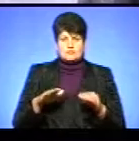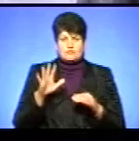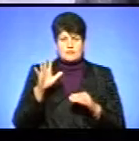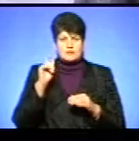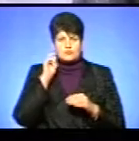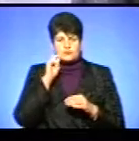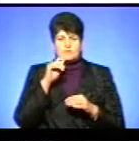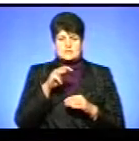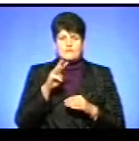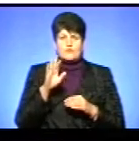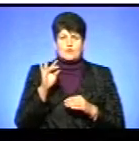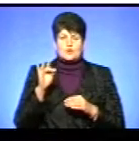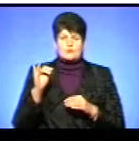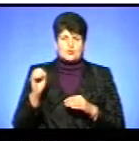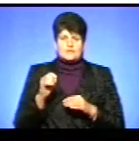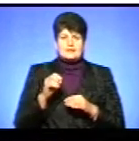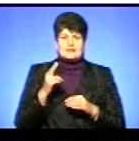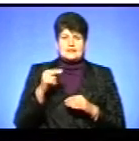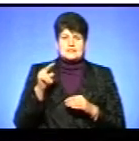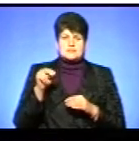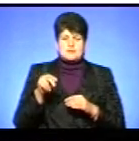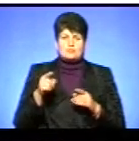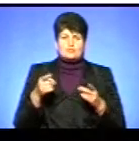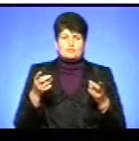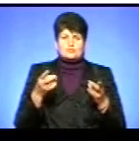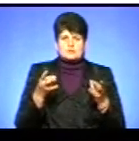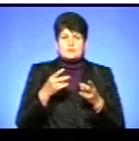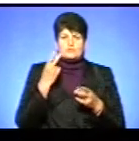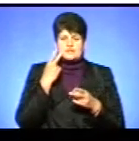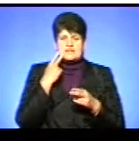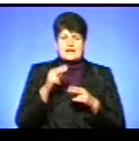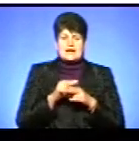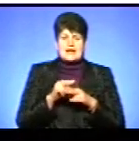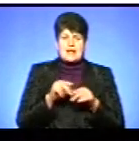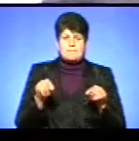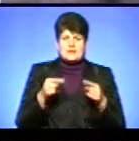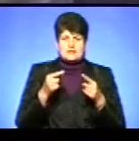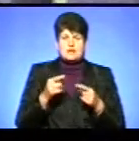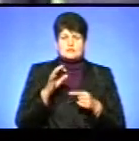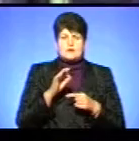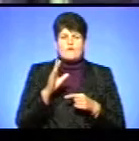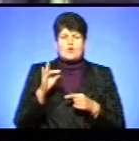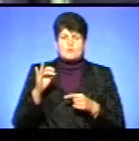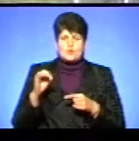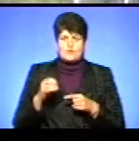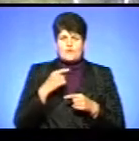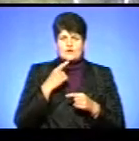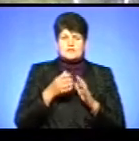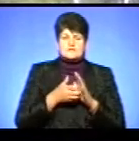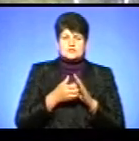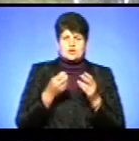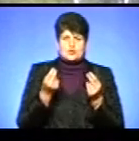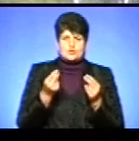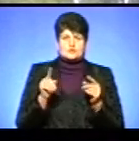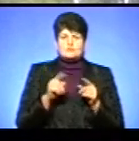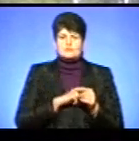Максима Воробйова ДЦП. Йому потрібна постійна реабілітація. Батько хлопчика Олександр Воробйов каже, не вистачає коштів,